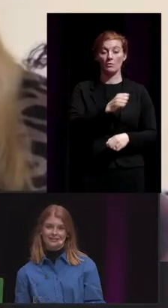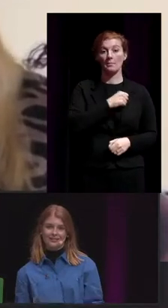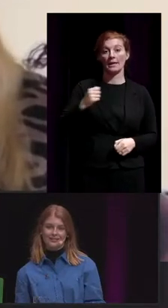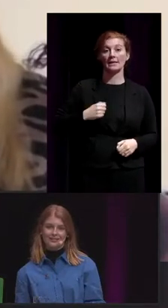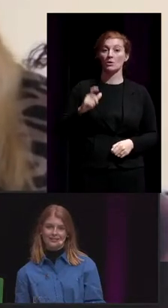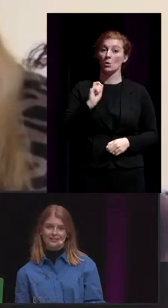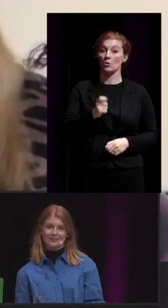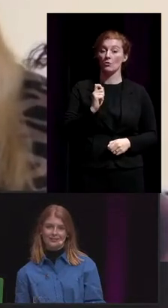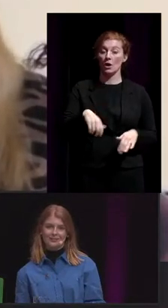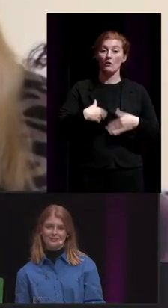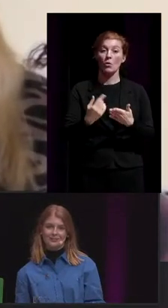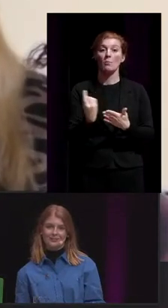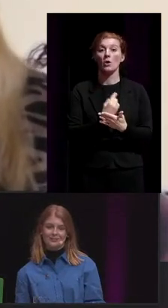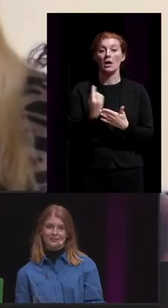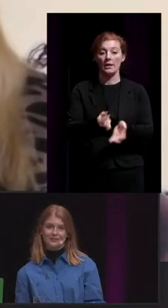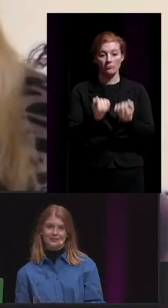driva de här frågorna utifrån